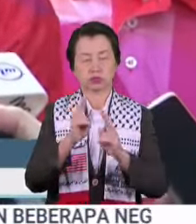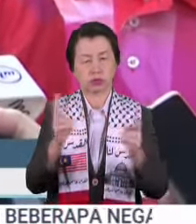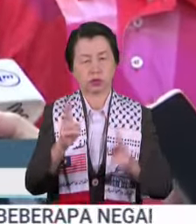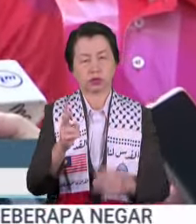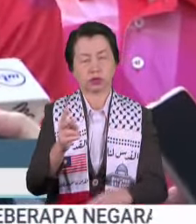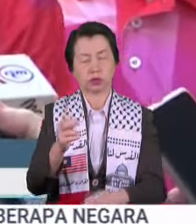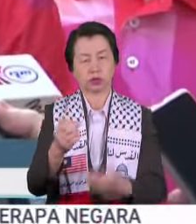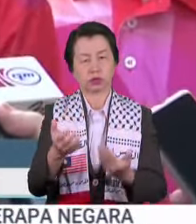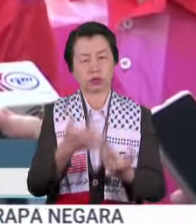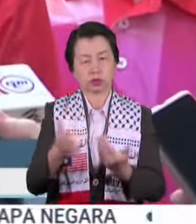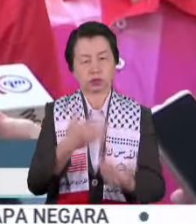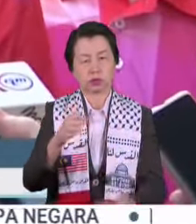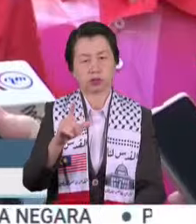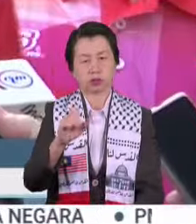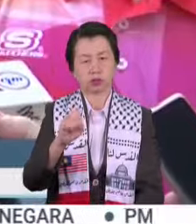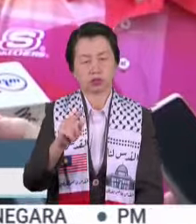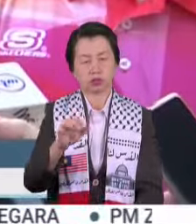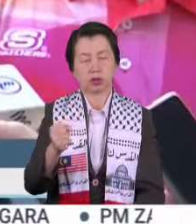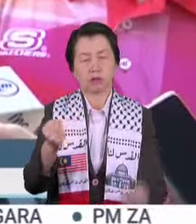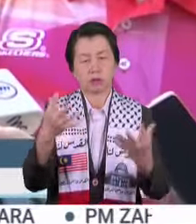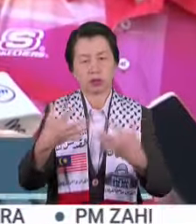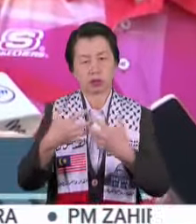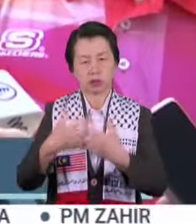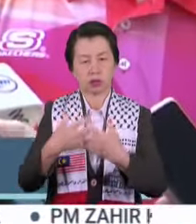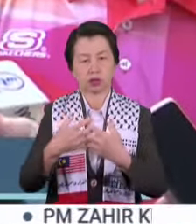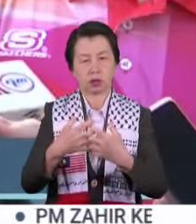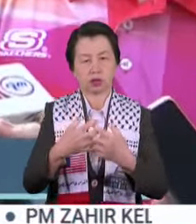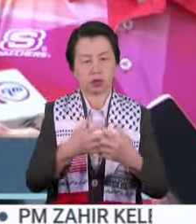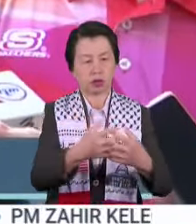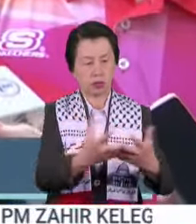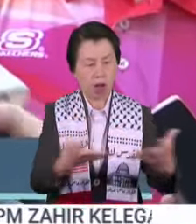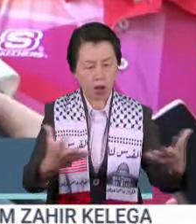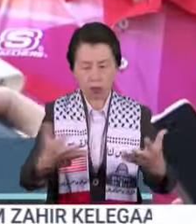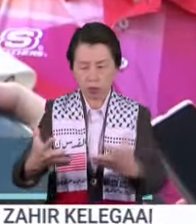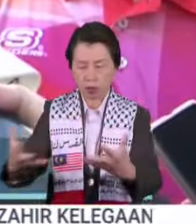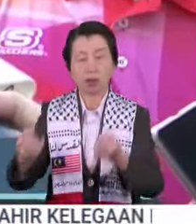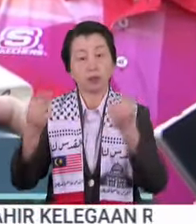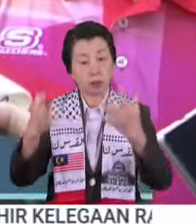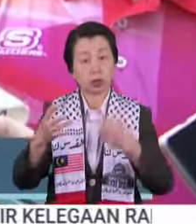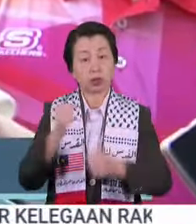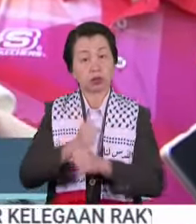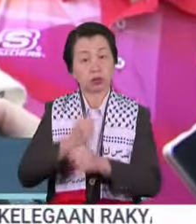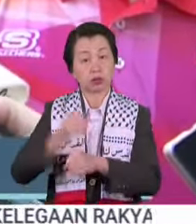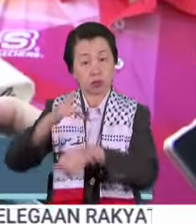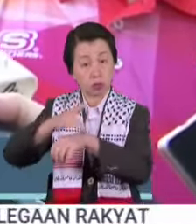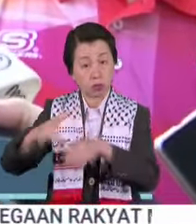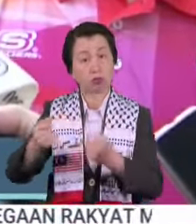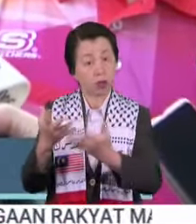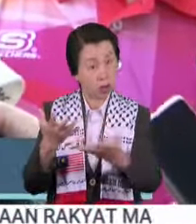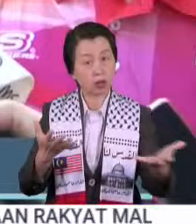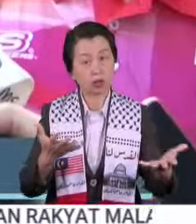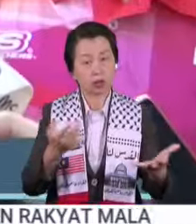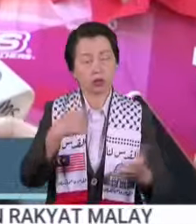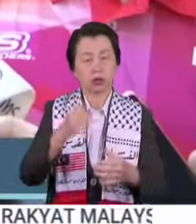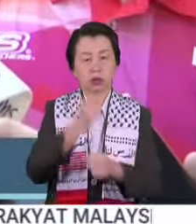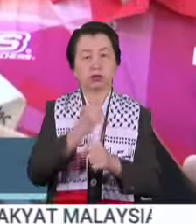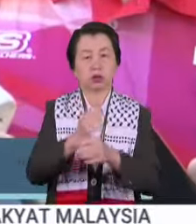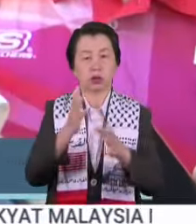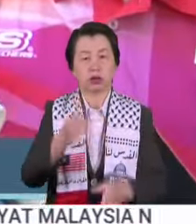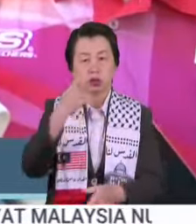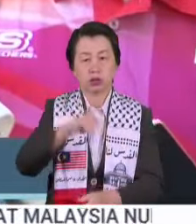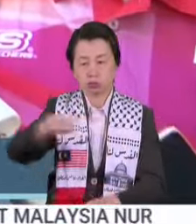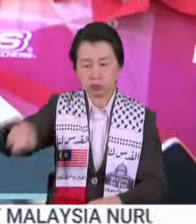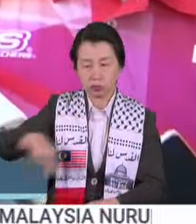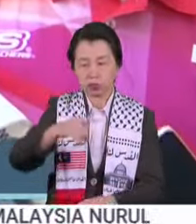you see many factories coming up there will be many job availbles in the market and these Jobs Are For Main for